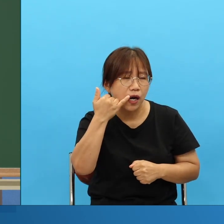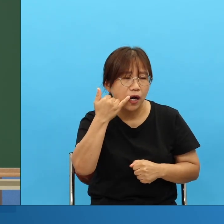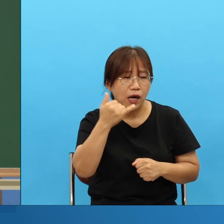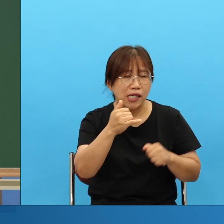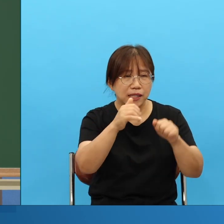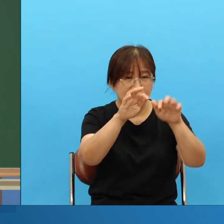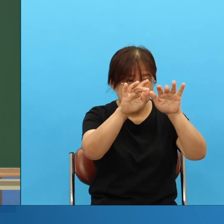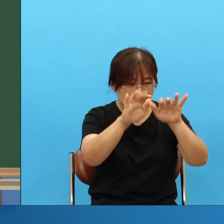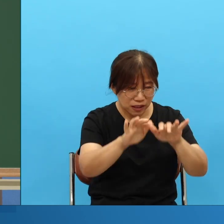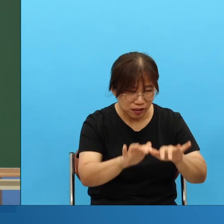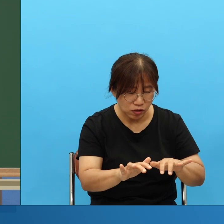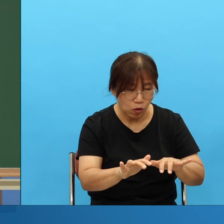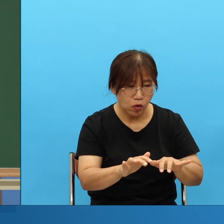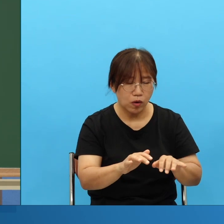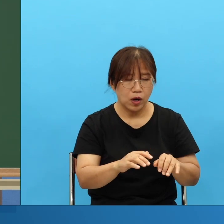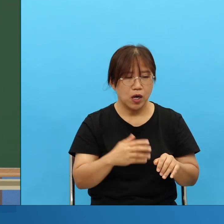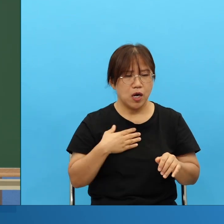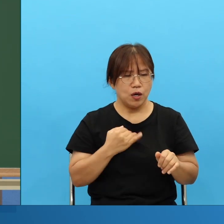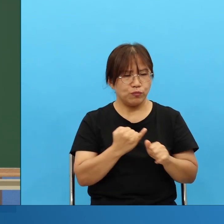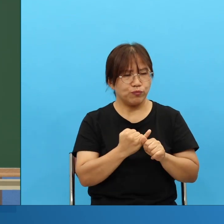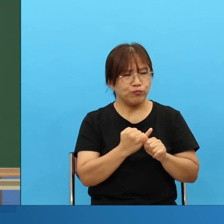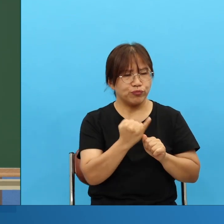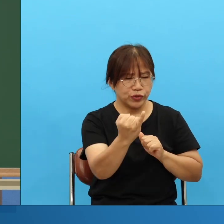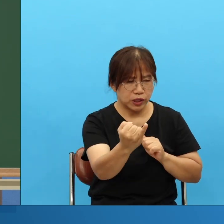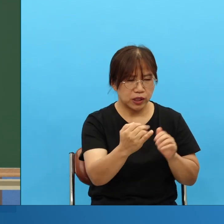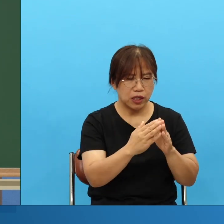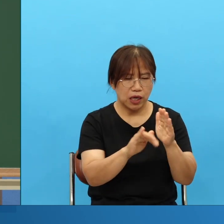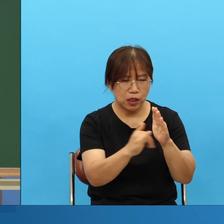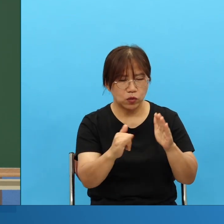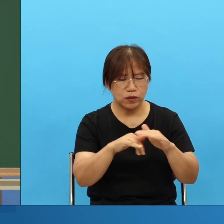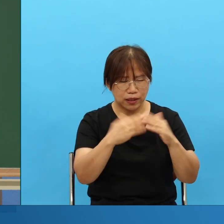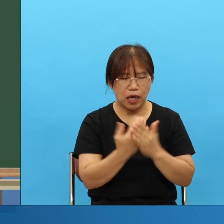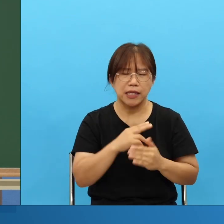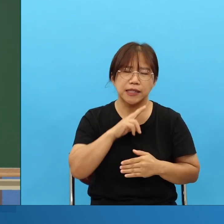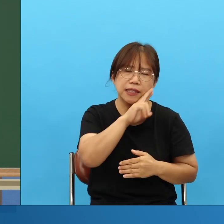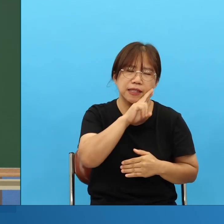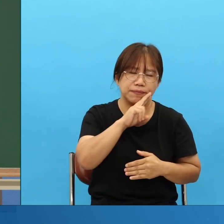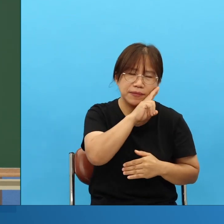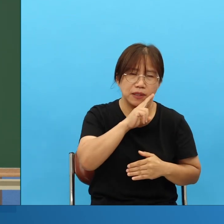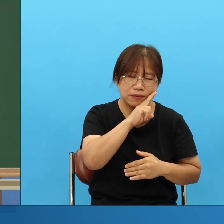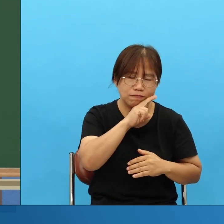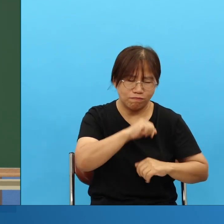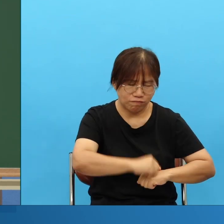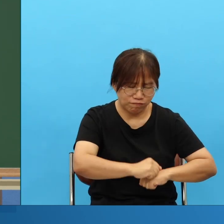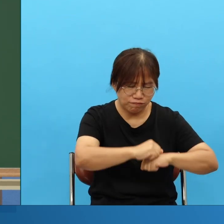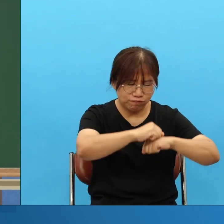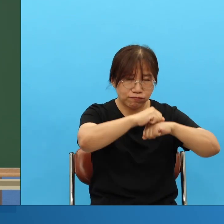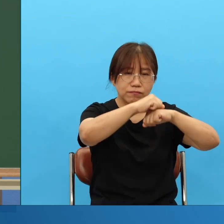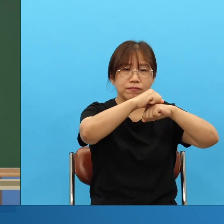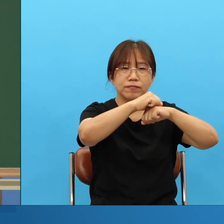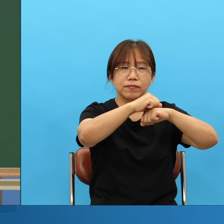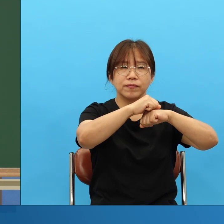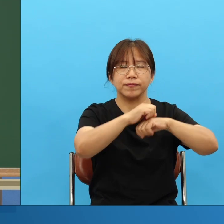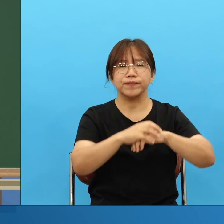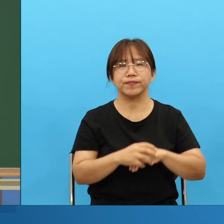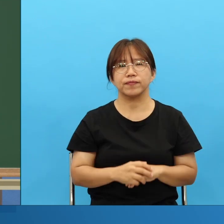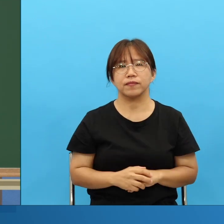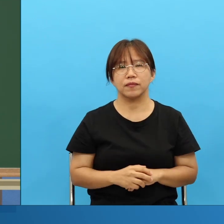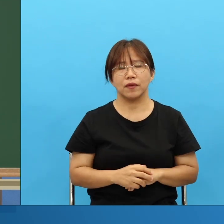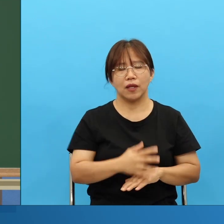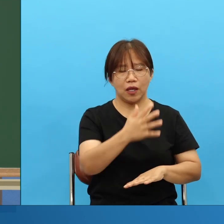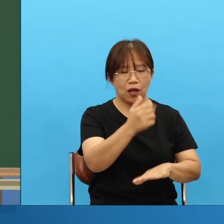자기 부인과 가족을 의심을 하기 시작하니까 뭐 이 친구뿐만 아니라 대부분의 중독자들의 가정이 다 파괴가